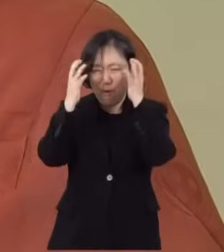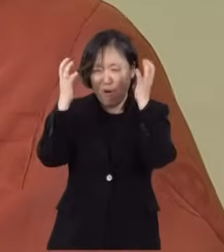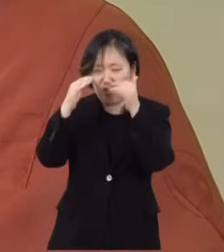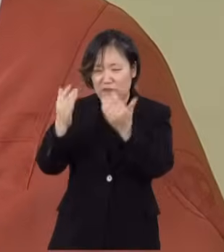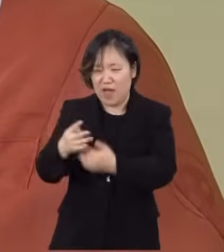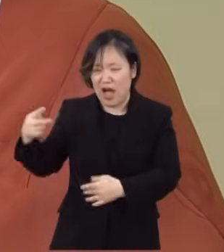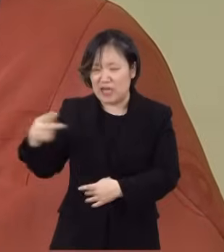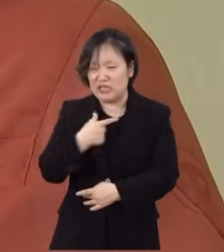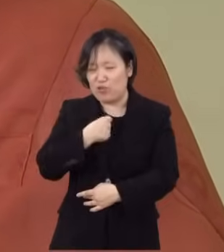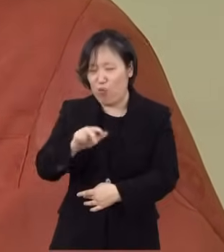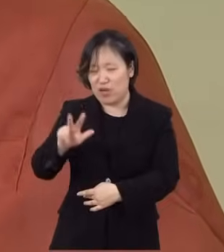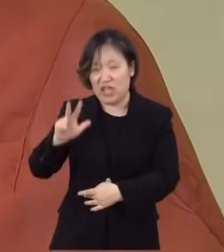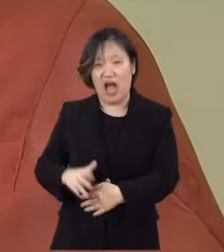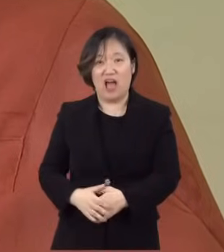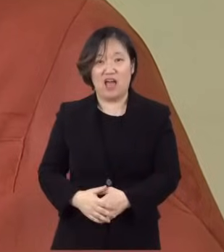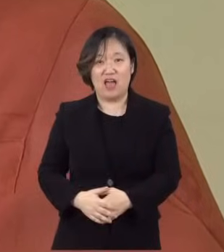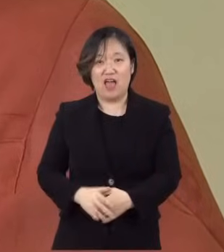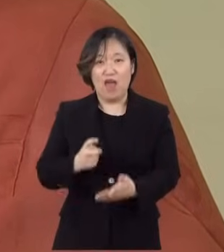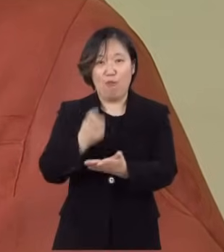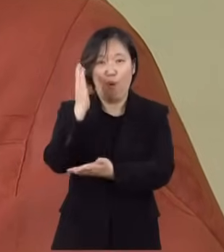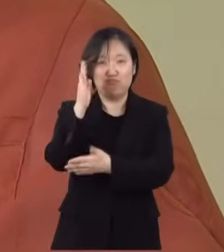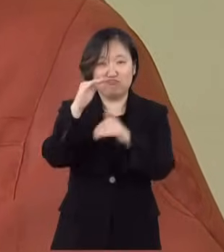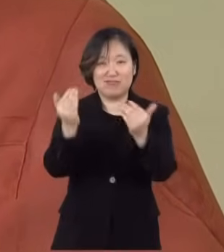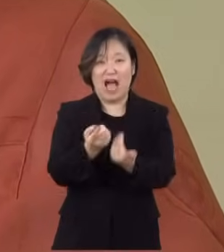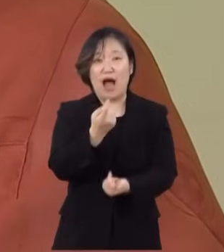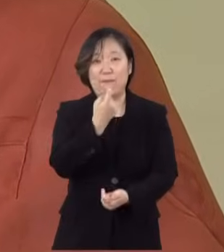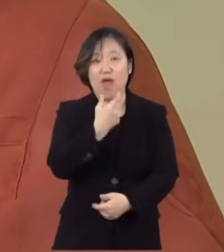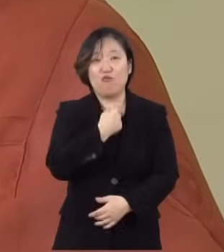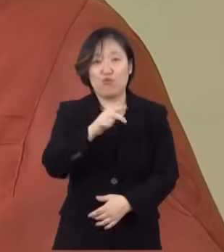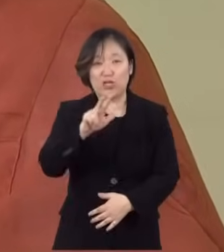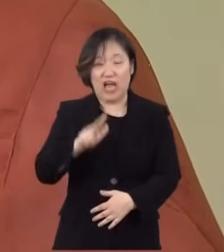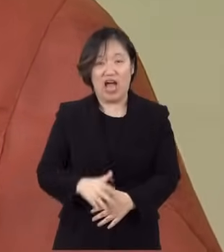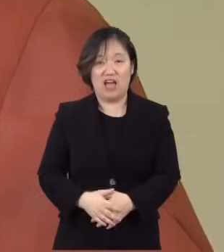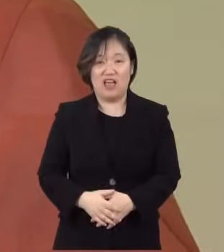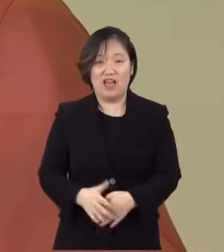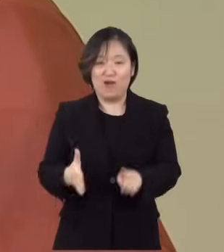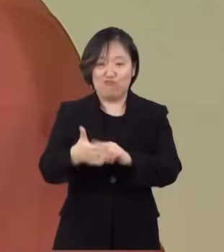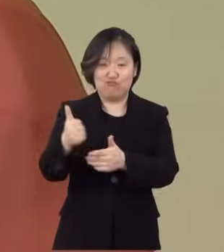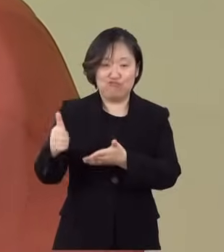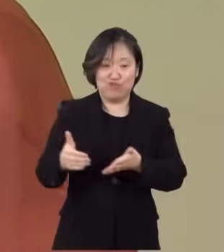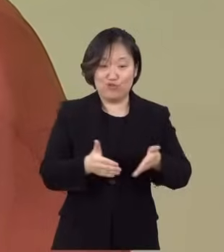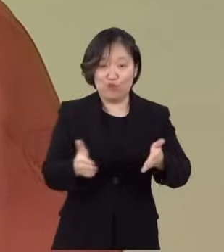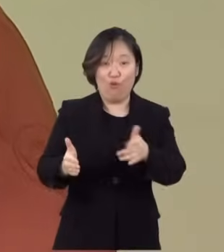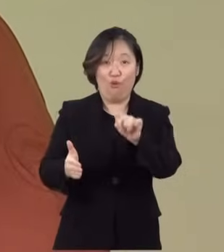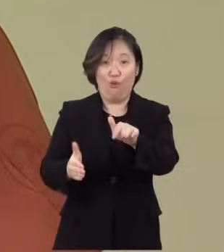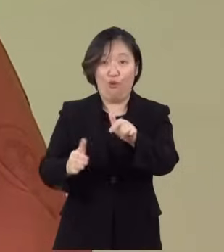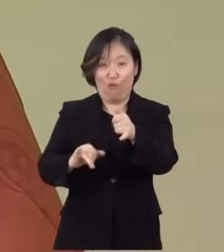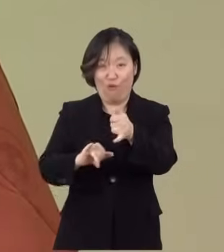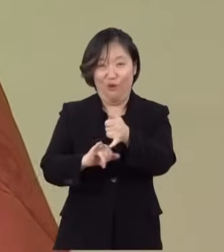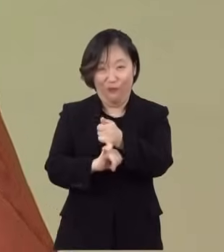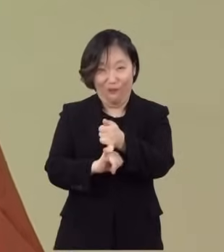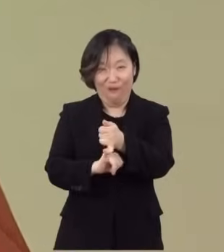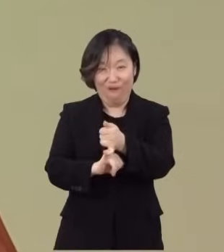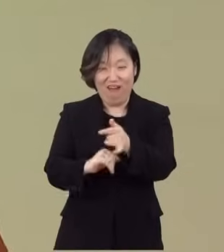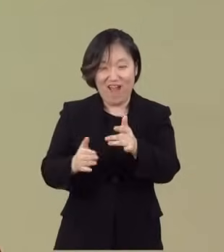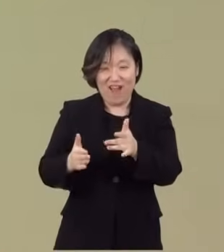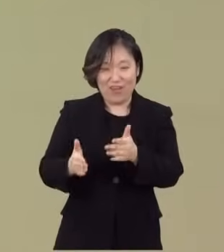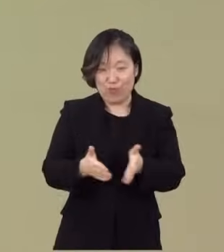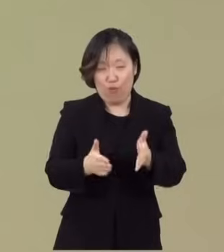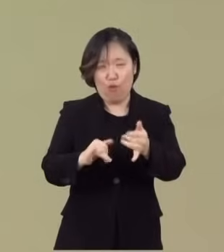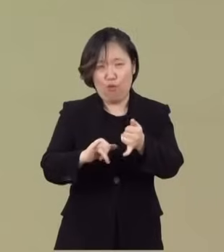끊어 오리다 법문을 다 배우 오리다 불도를 다